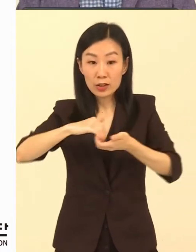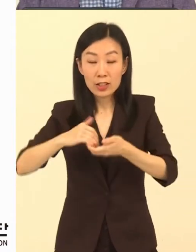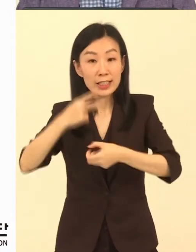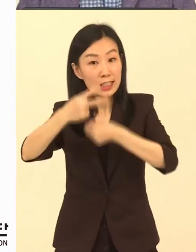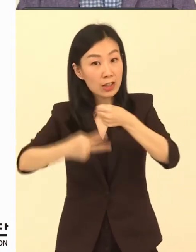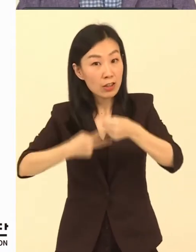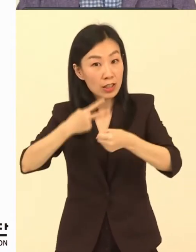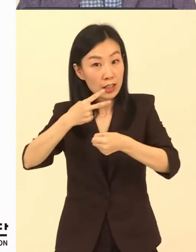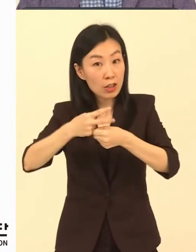있습니다.